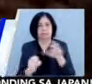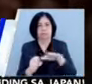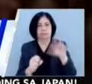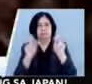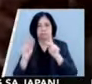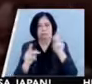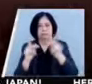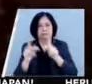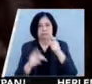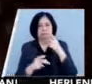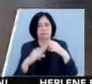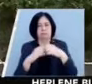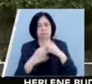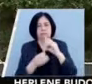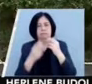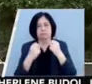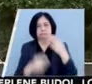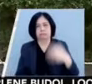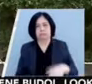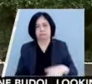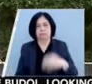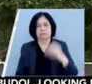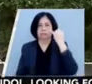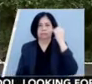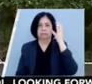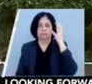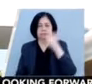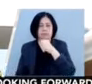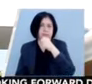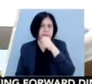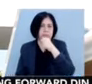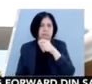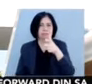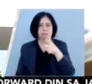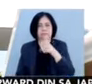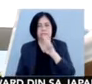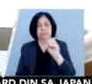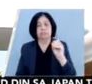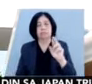GMA Integrated News, John Consulta, nakatutok 24 oras.